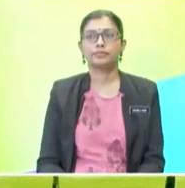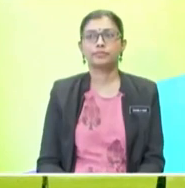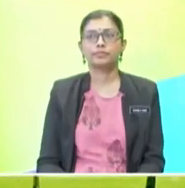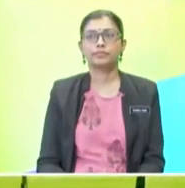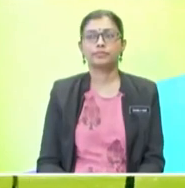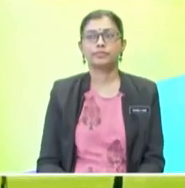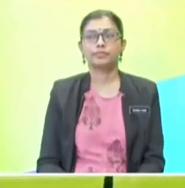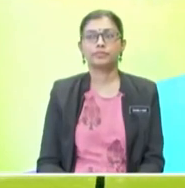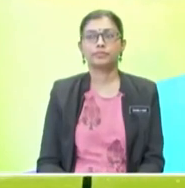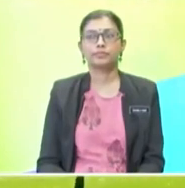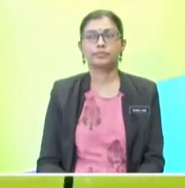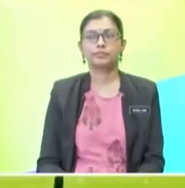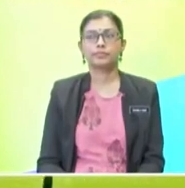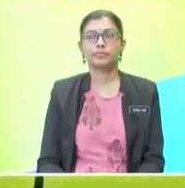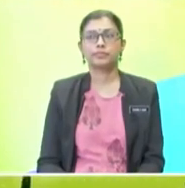saya cikgu.